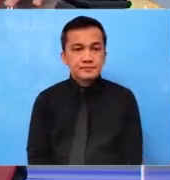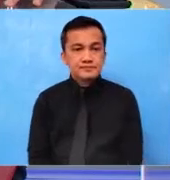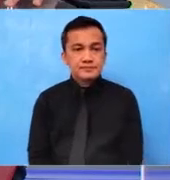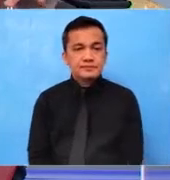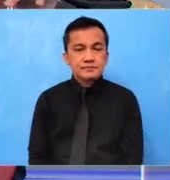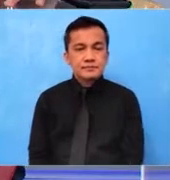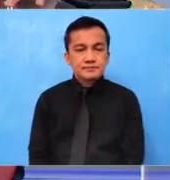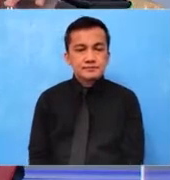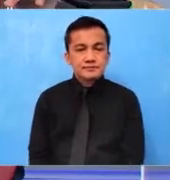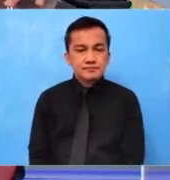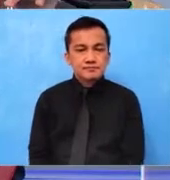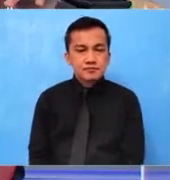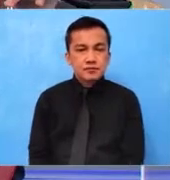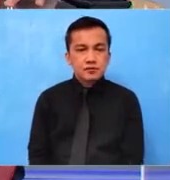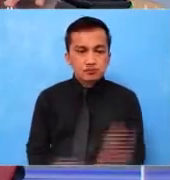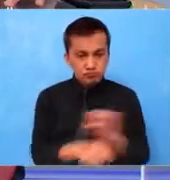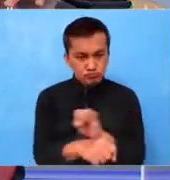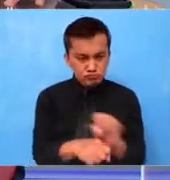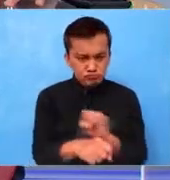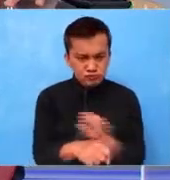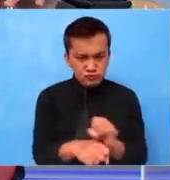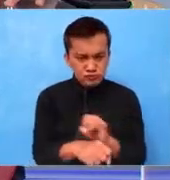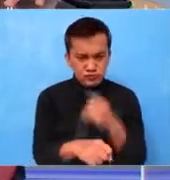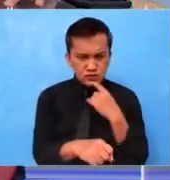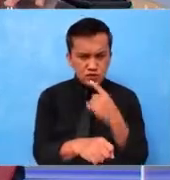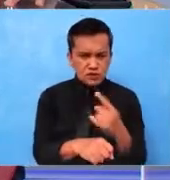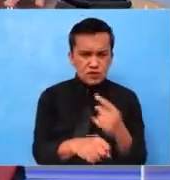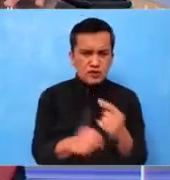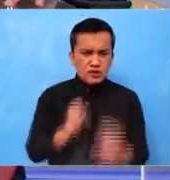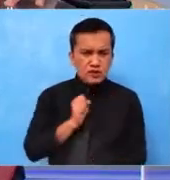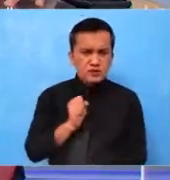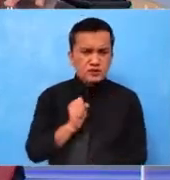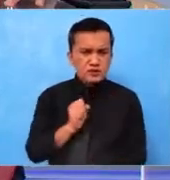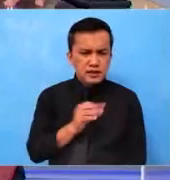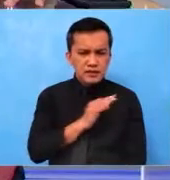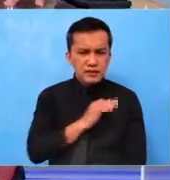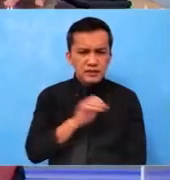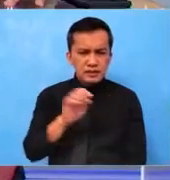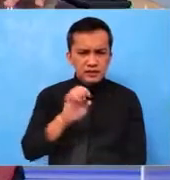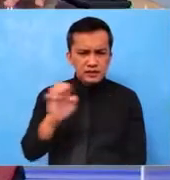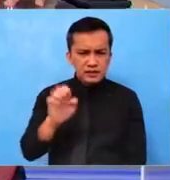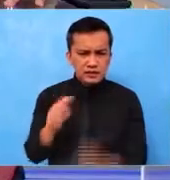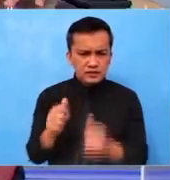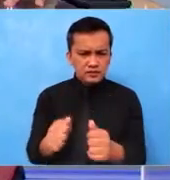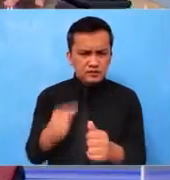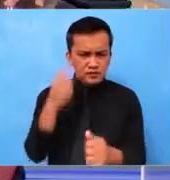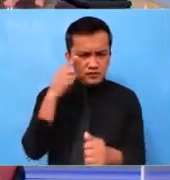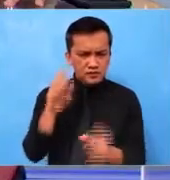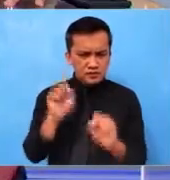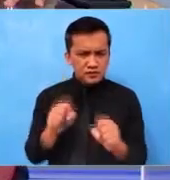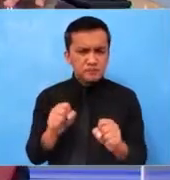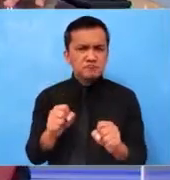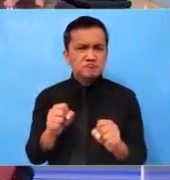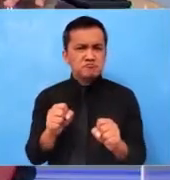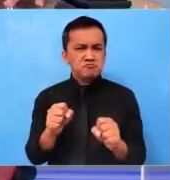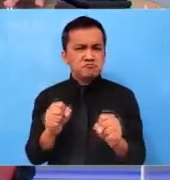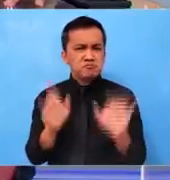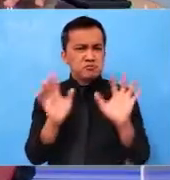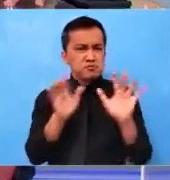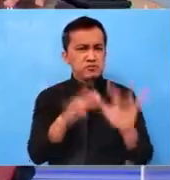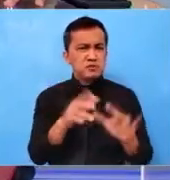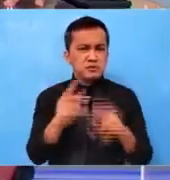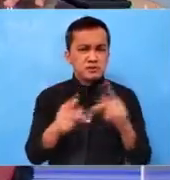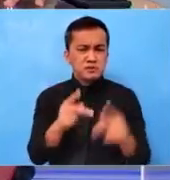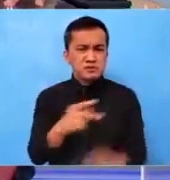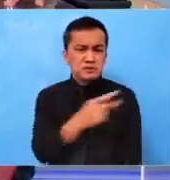Doble trabaho ang magiging pasanin ng staff ng East Avenue Medical Center para sa posibleng buhos ng mga pasyente sa bagong taon. Dahil kasi